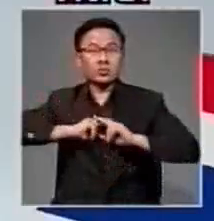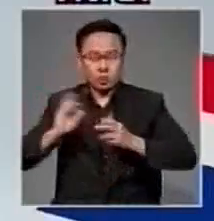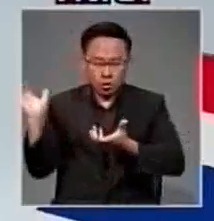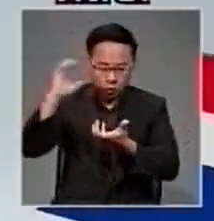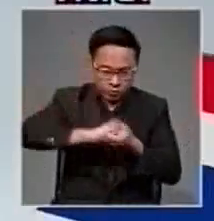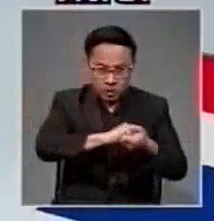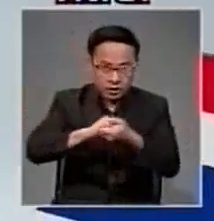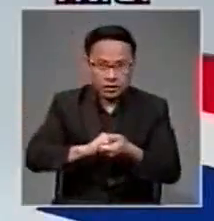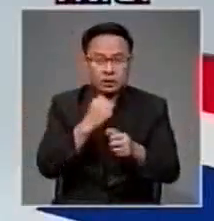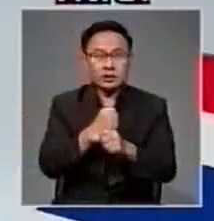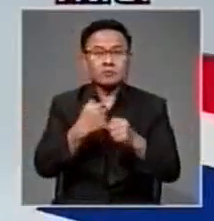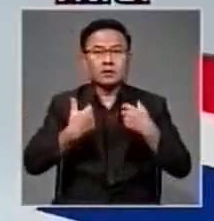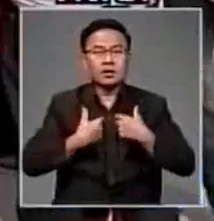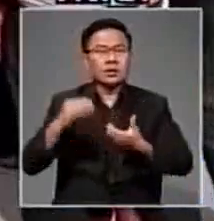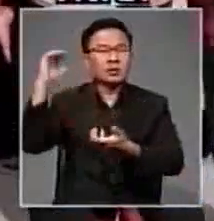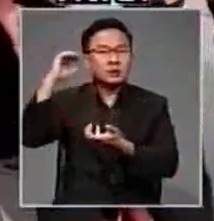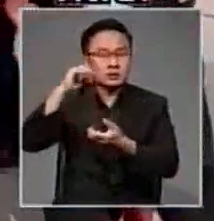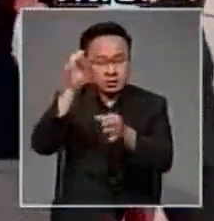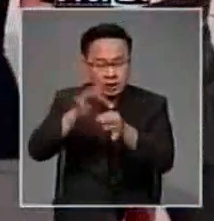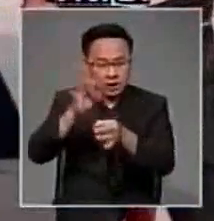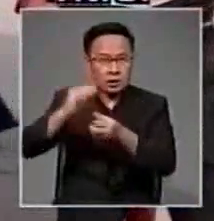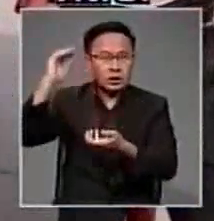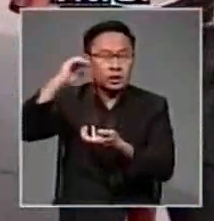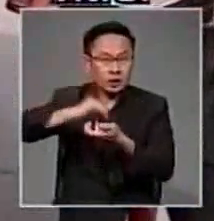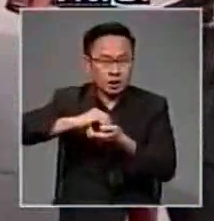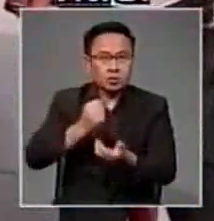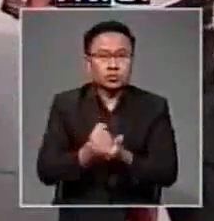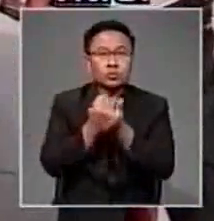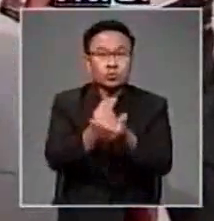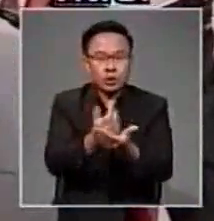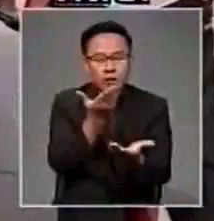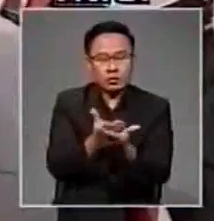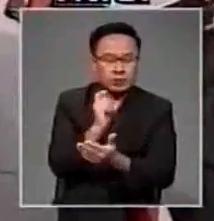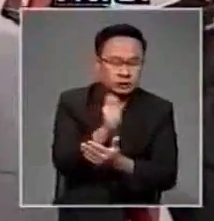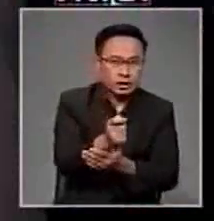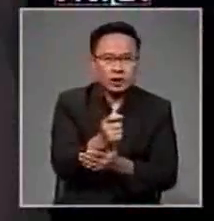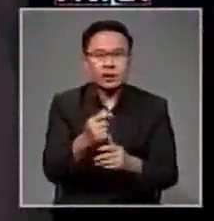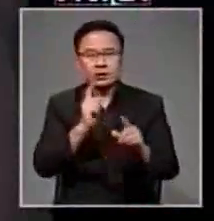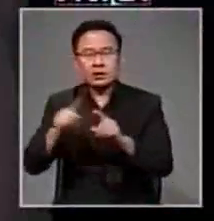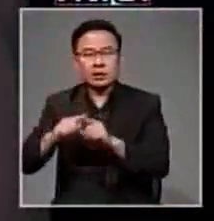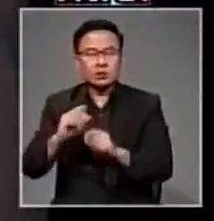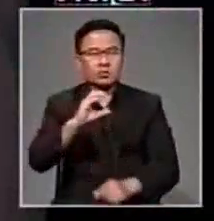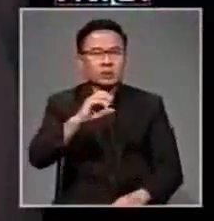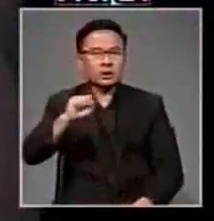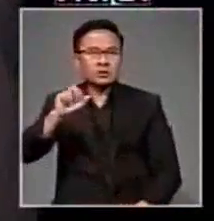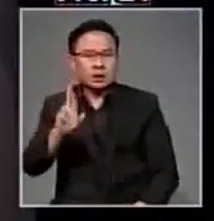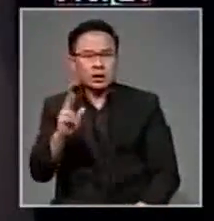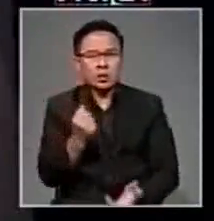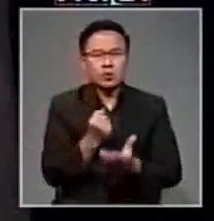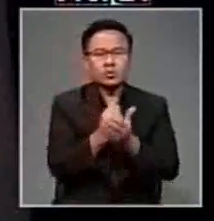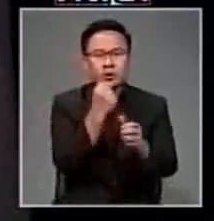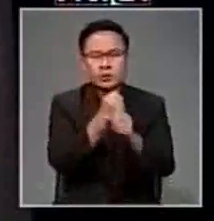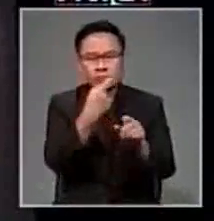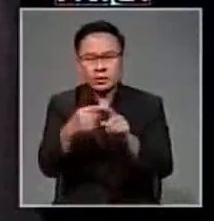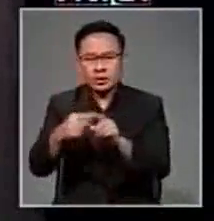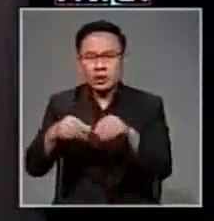การเนี่ยเอาสีมาให้ อ ัน นี้เป็นภาคเอกชนที่ร่วมมือกัน วันนี้ก็ธนาคารสหกรณ์เข้ามาร่วมด้วยก็จะมาดำเนินการเรื่องเงิน